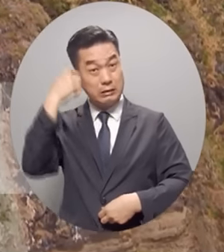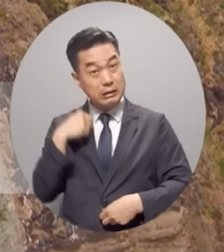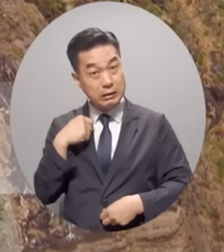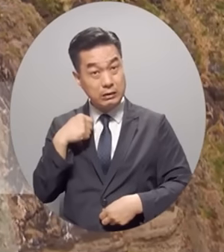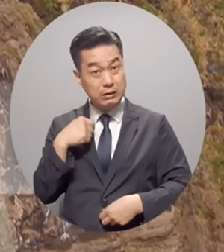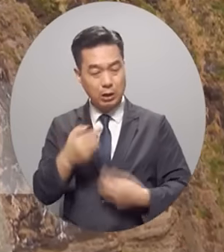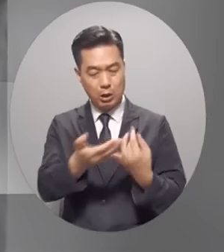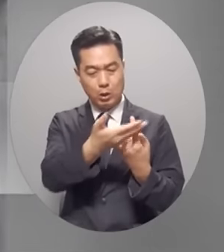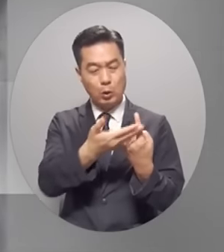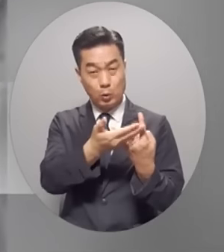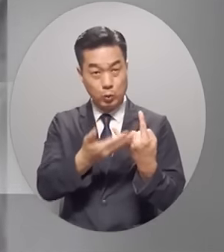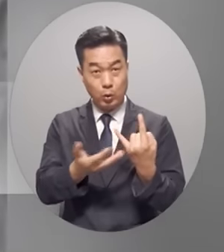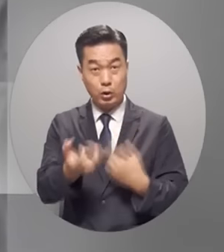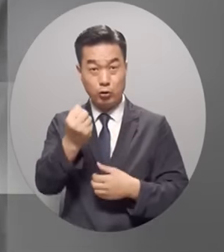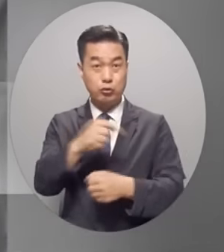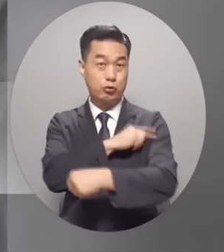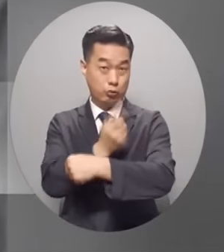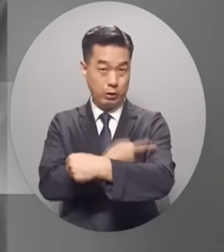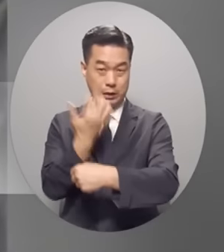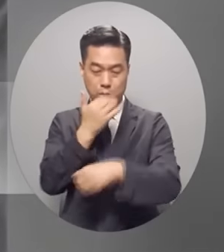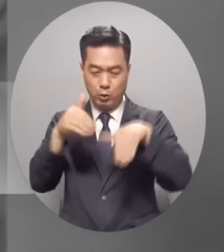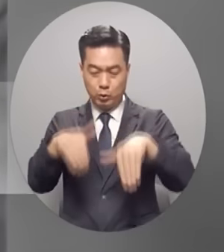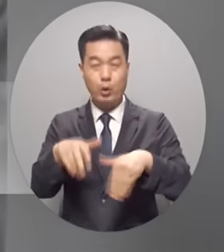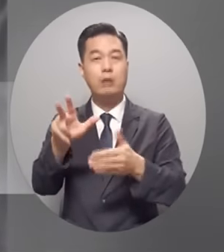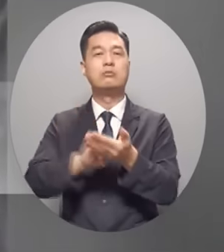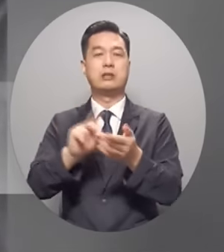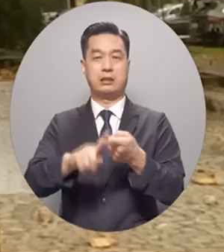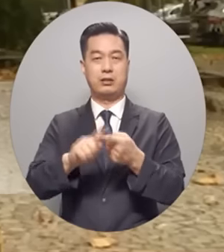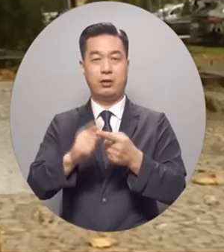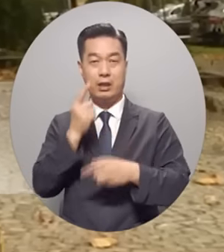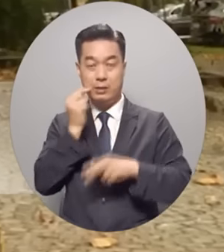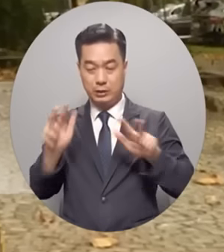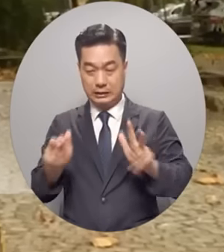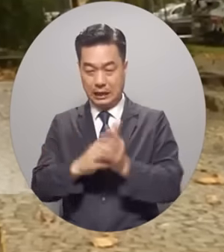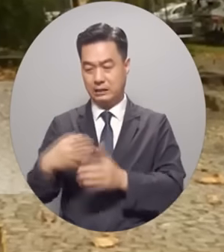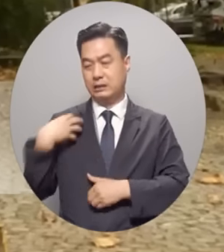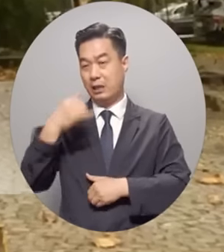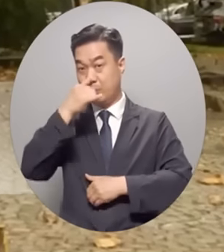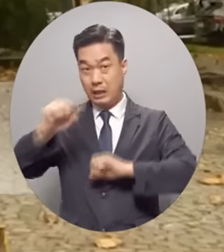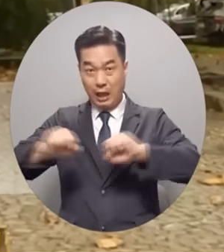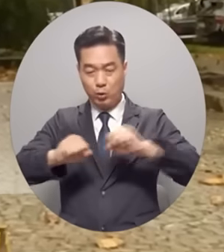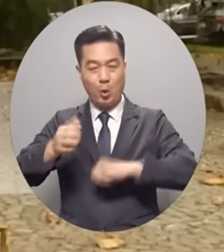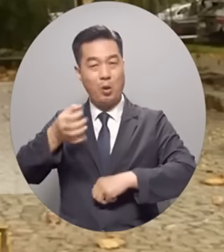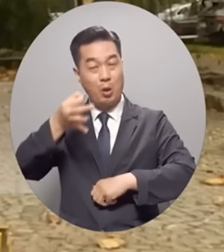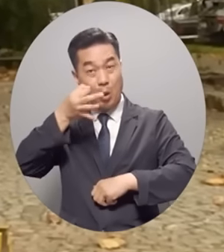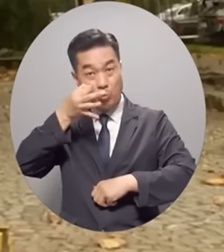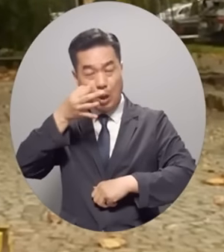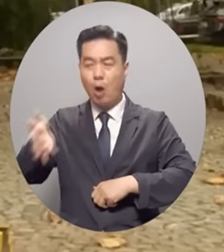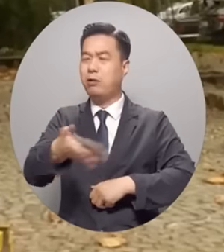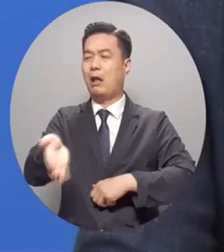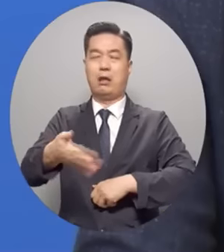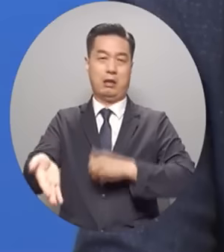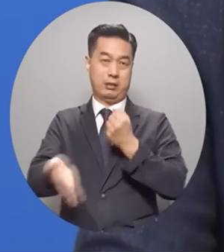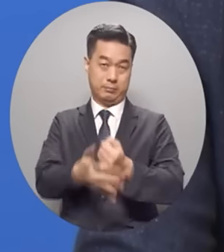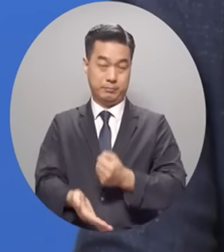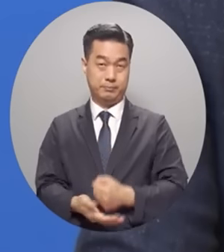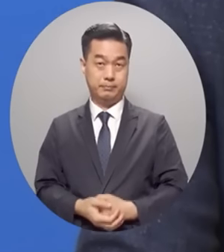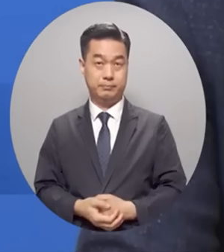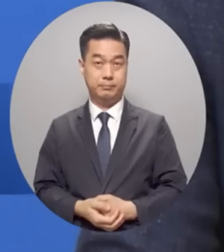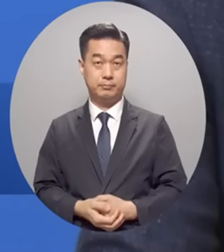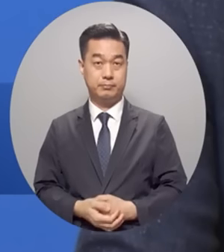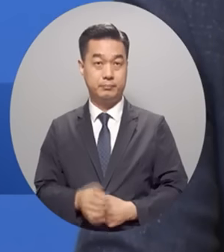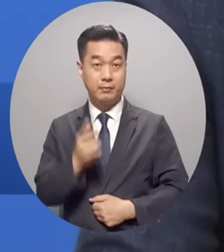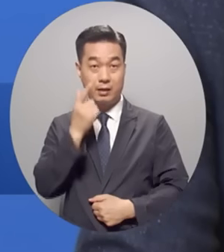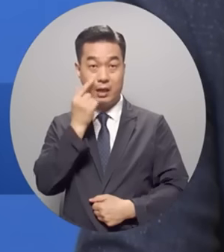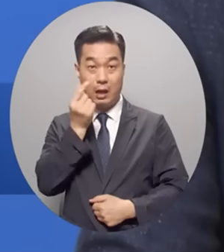독도 영유권이 위안부 문제 등에서 일본이 그동안 책임 있는 행동을 보이지 않았기 때문입니다 일본